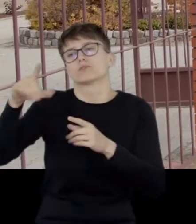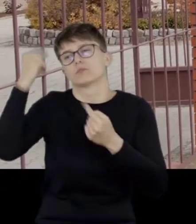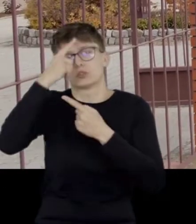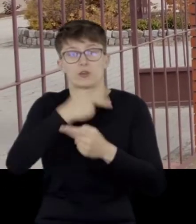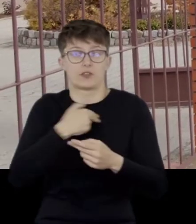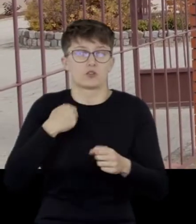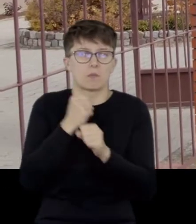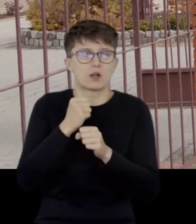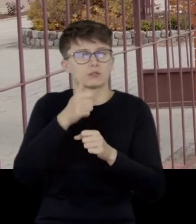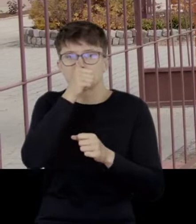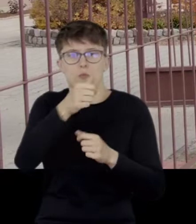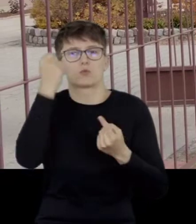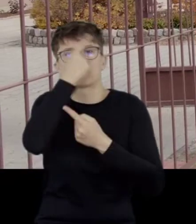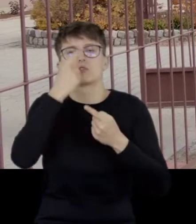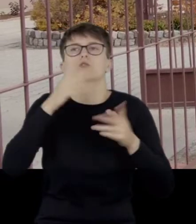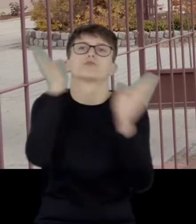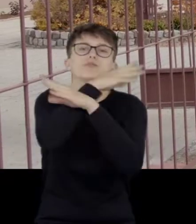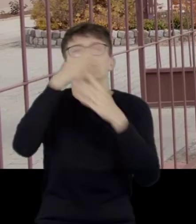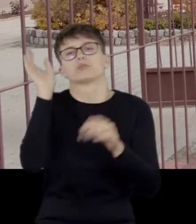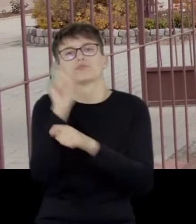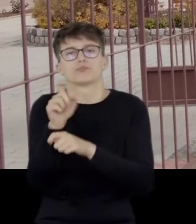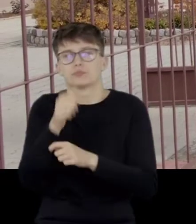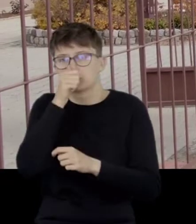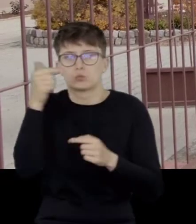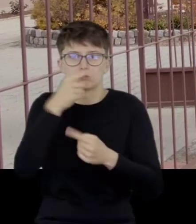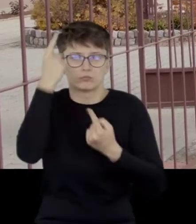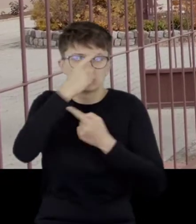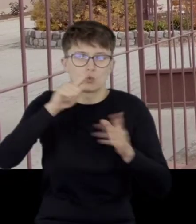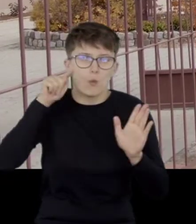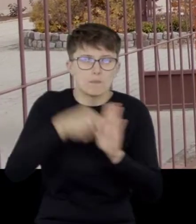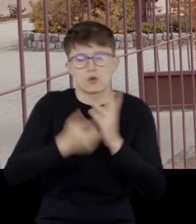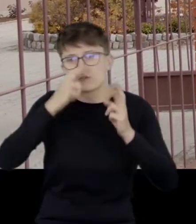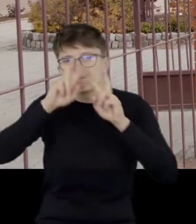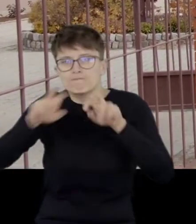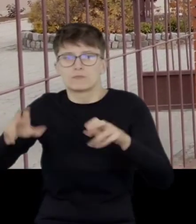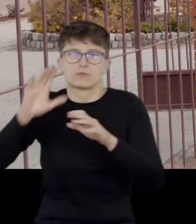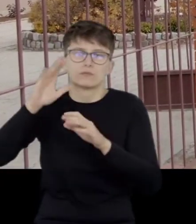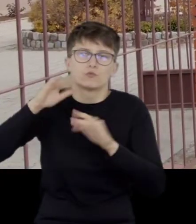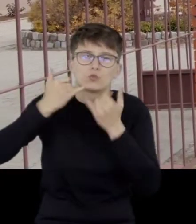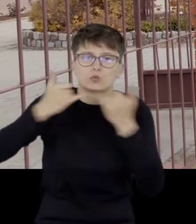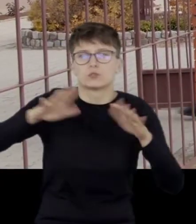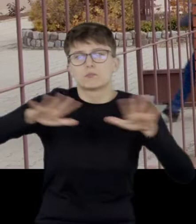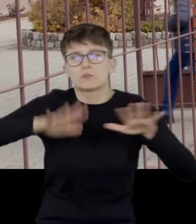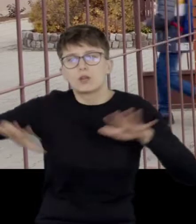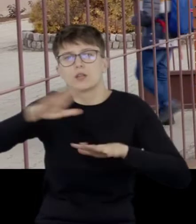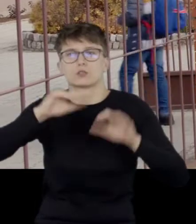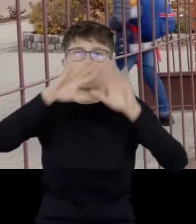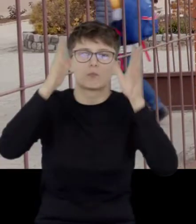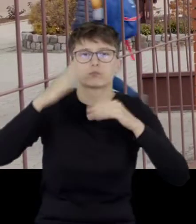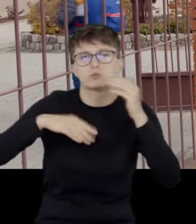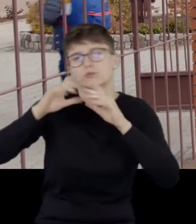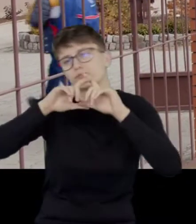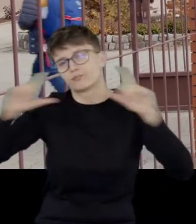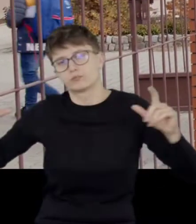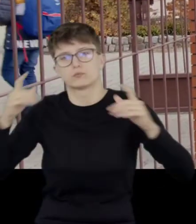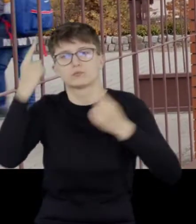Myślę, że w naszej pracy nie możemy myśleć bardzo powierzchownie, tylko musimy właśnie głęboko zaglądać w różne